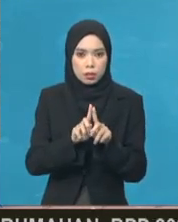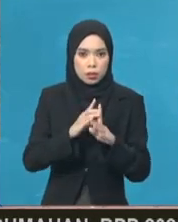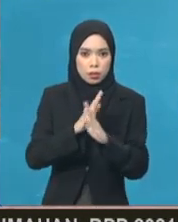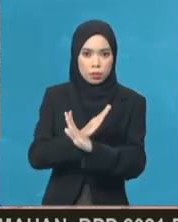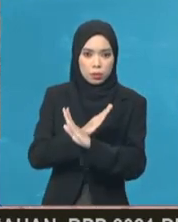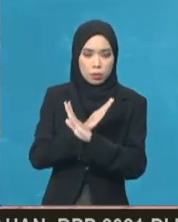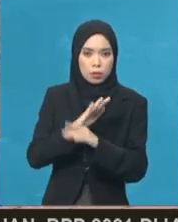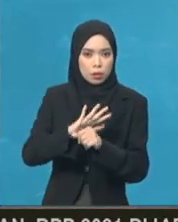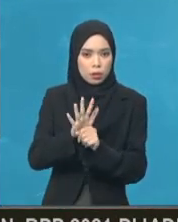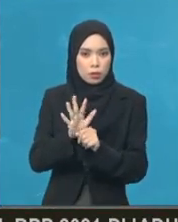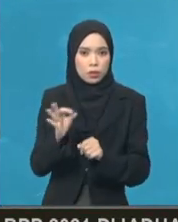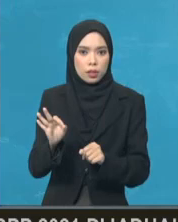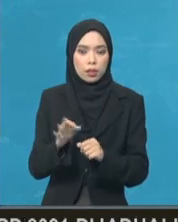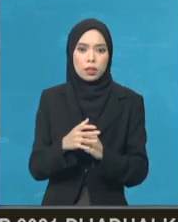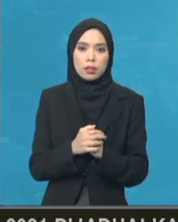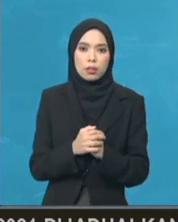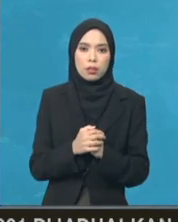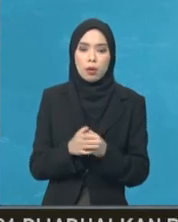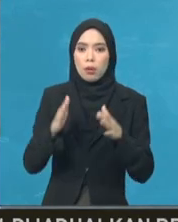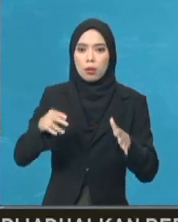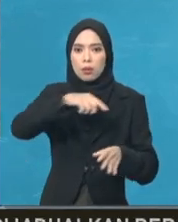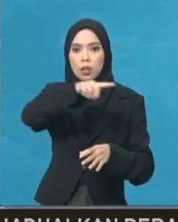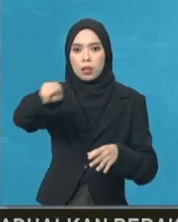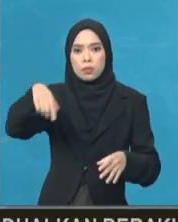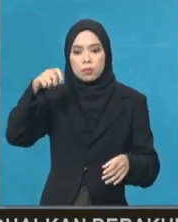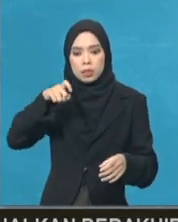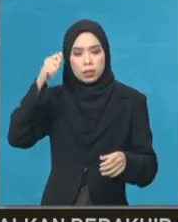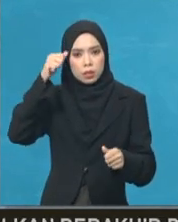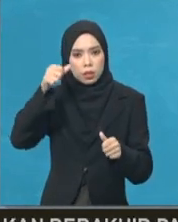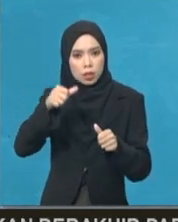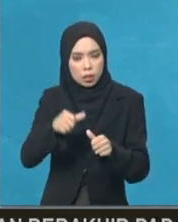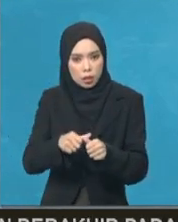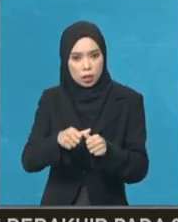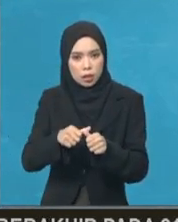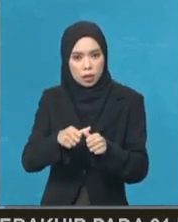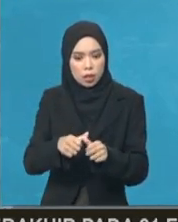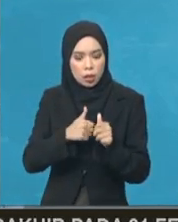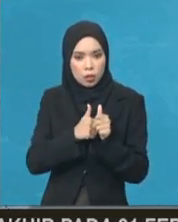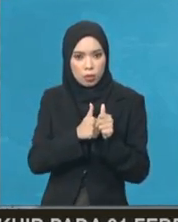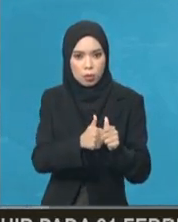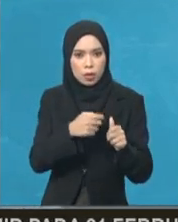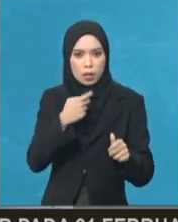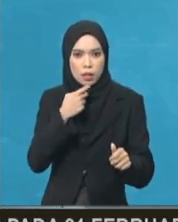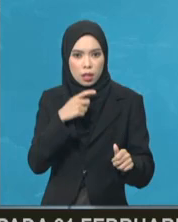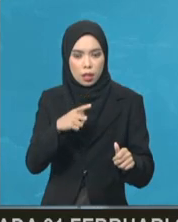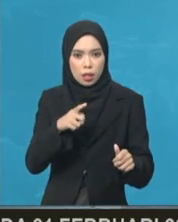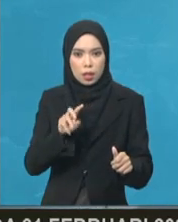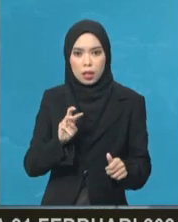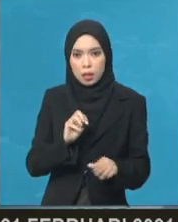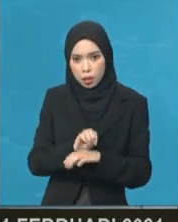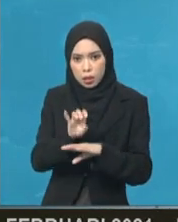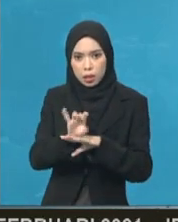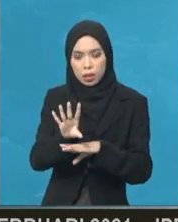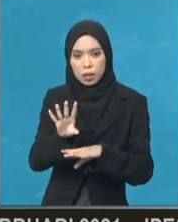penularan wabah combined in orang ramai juga diingatkan sentiasa mematuhi arahan dan nasehat yang dikeluarkan